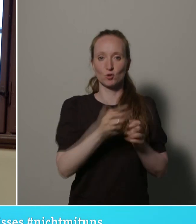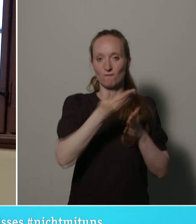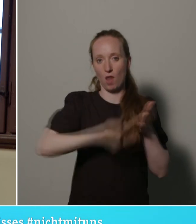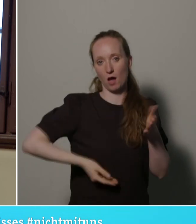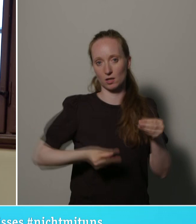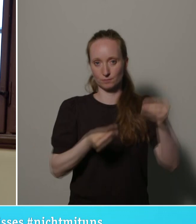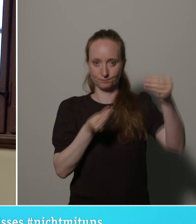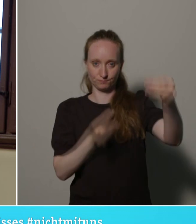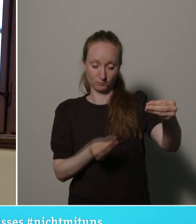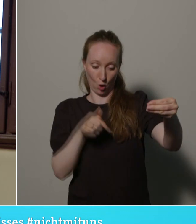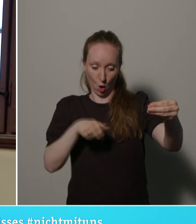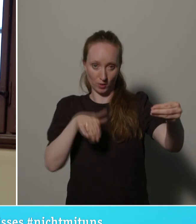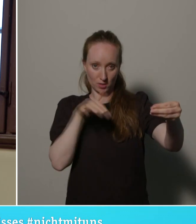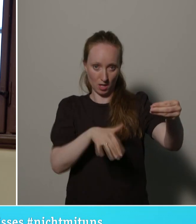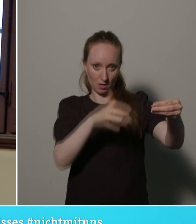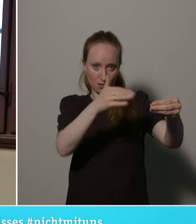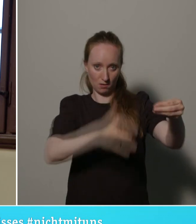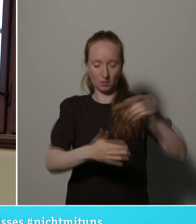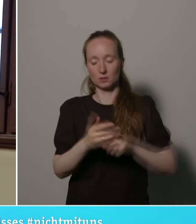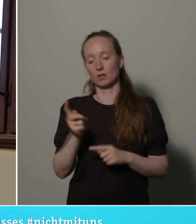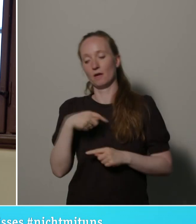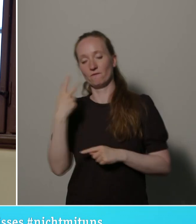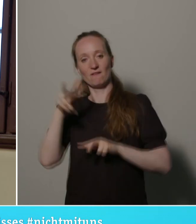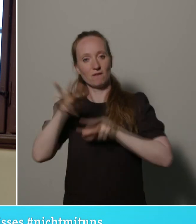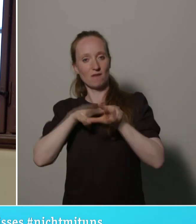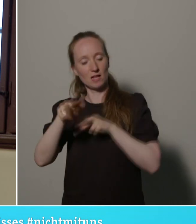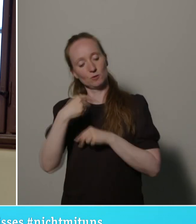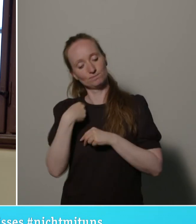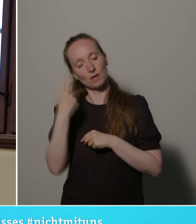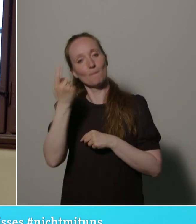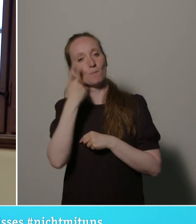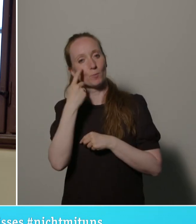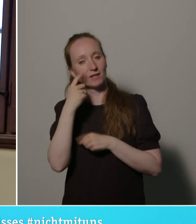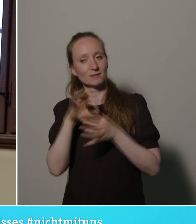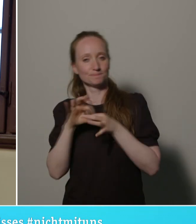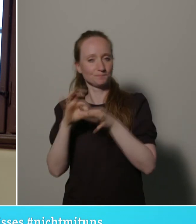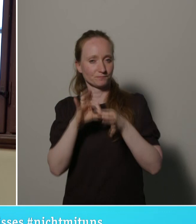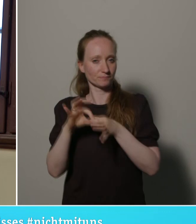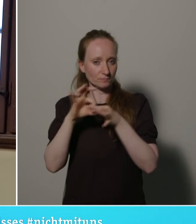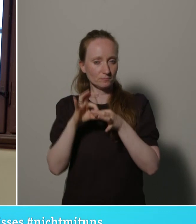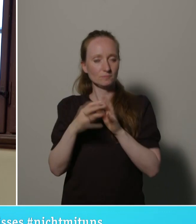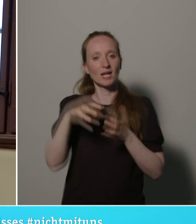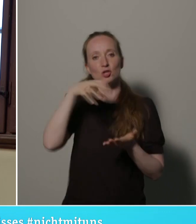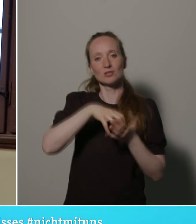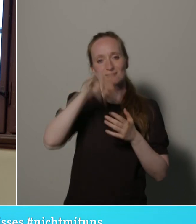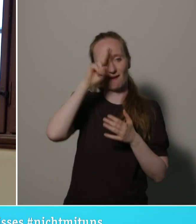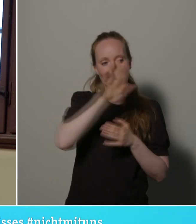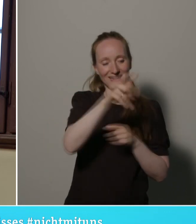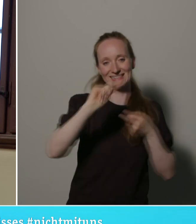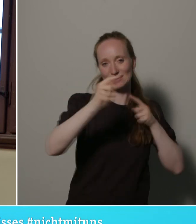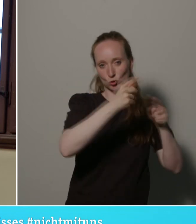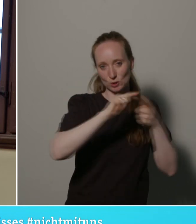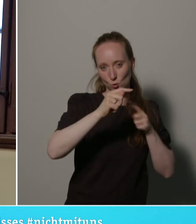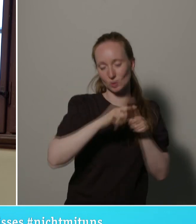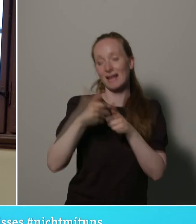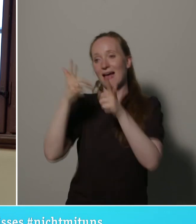Beschlussvorlage als Verwaltung den Versuch unternommen, die Diskussion aus dem Stadtrat und aus den